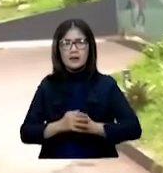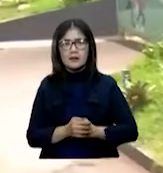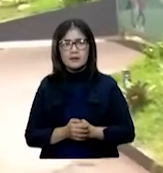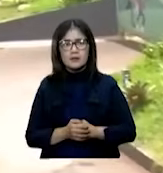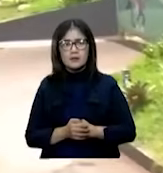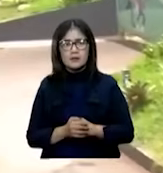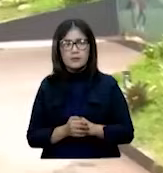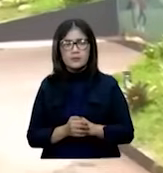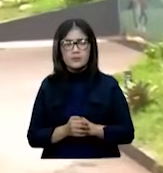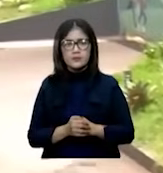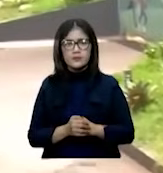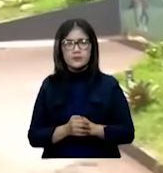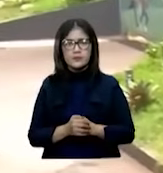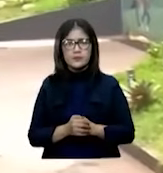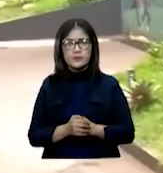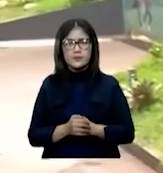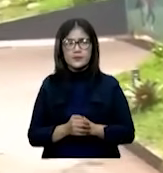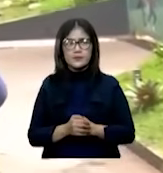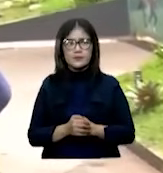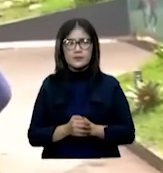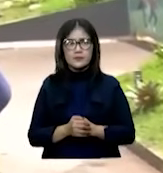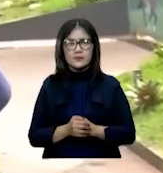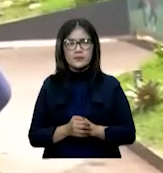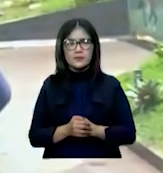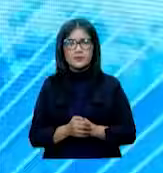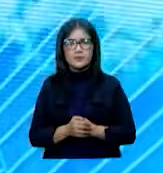Banten, Muhammad Zulhilmi, Jemi Jasin, iNews melaporkan.